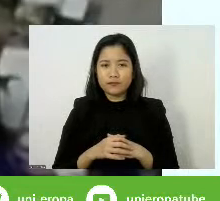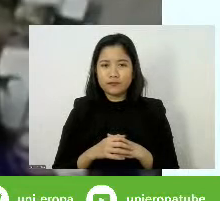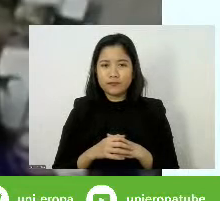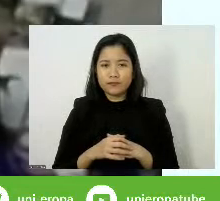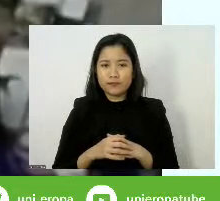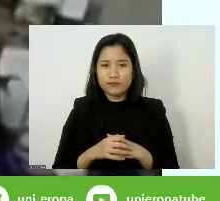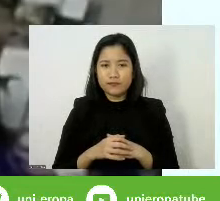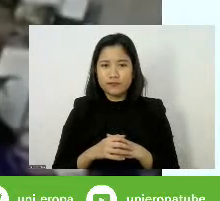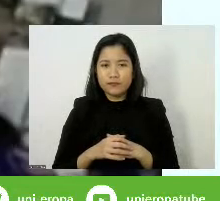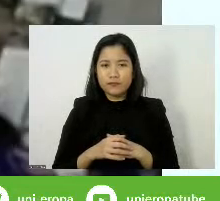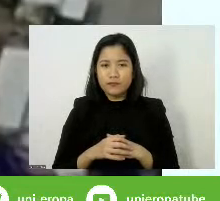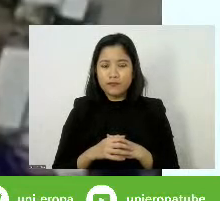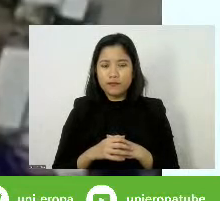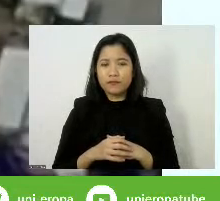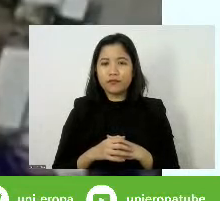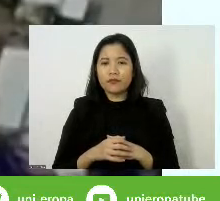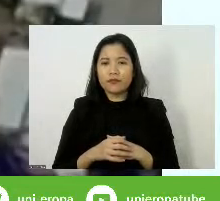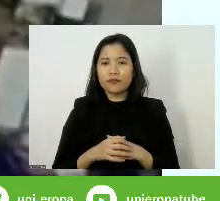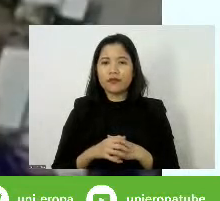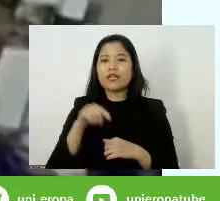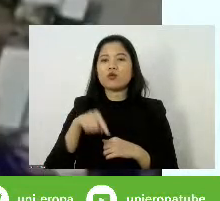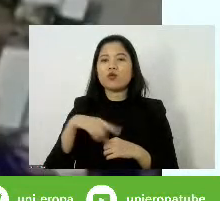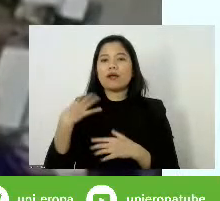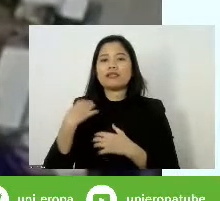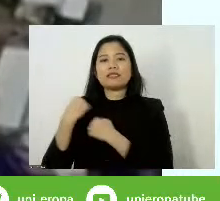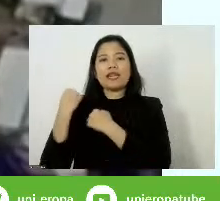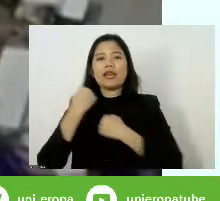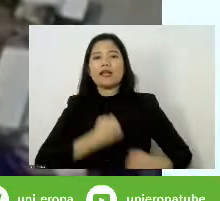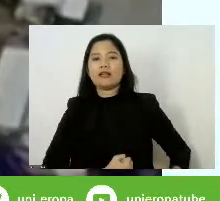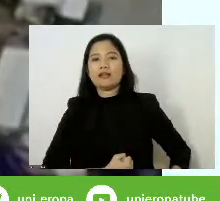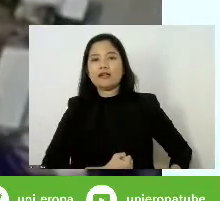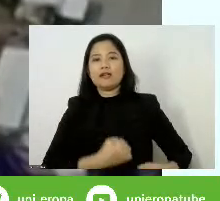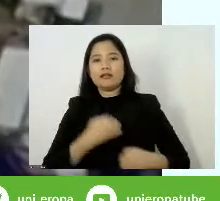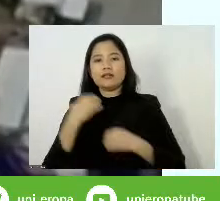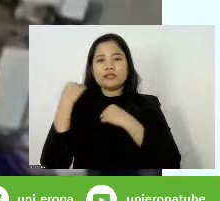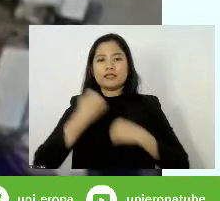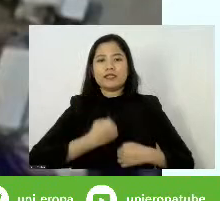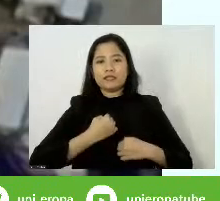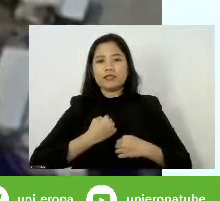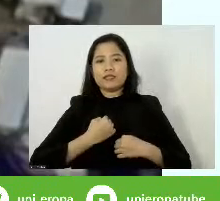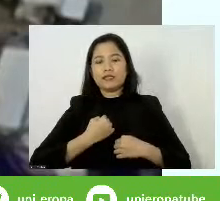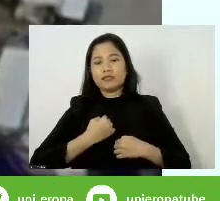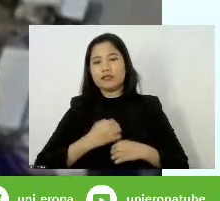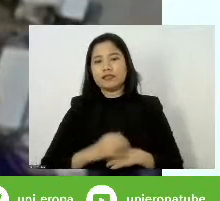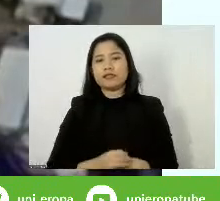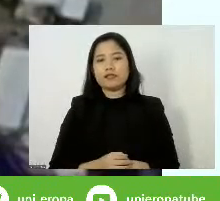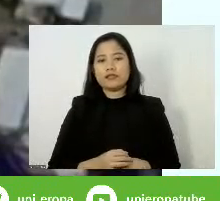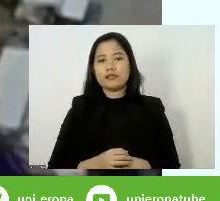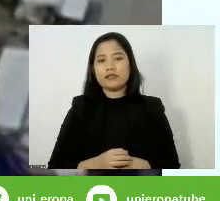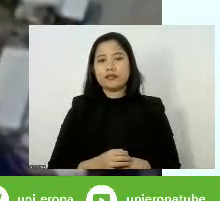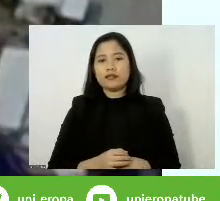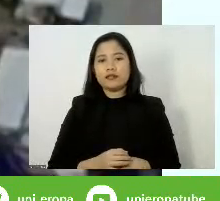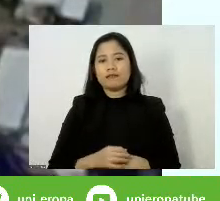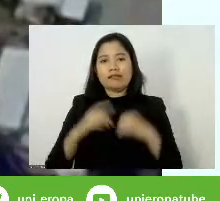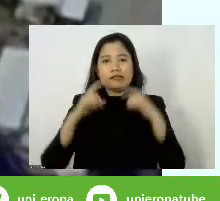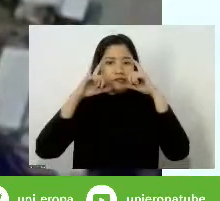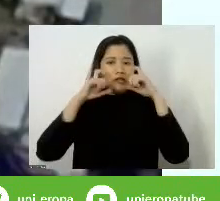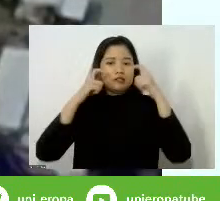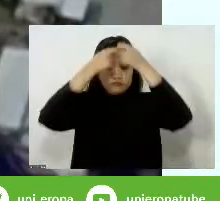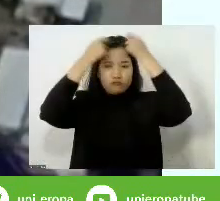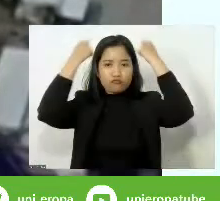bakso ini adalah sling cling yang dibuat dari